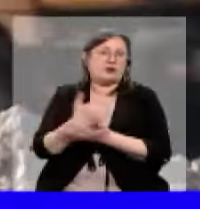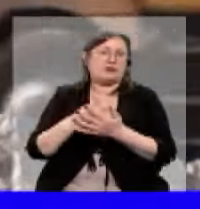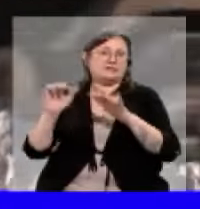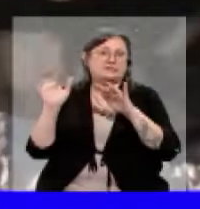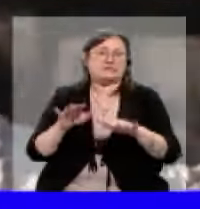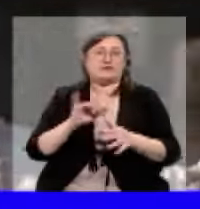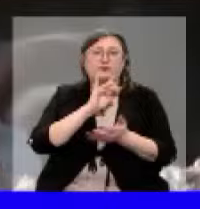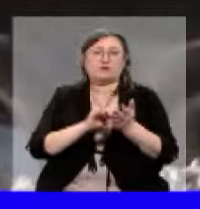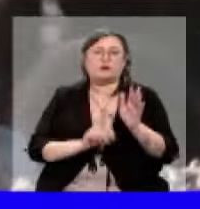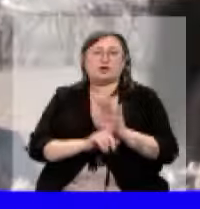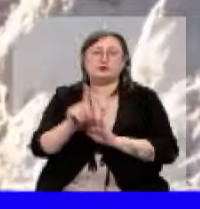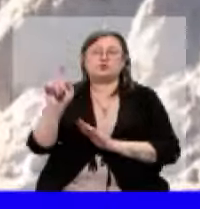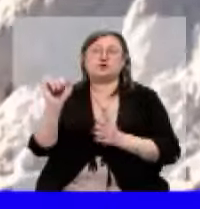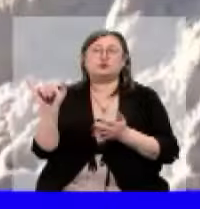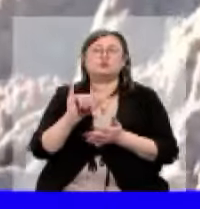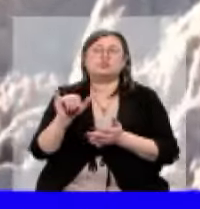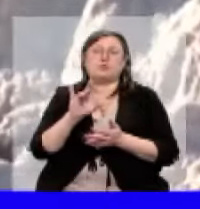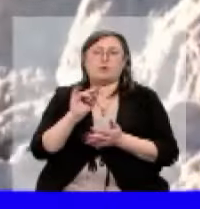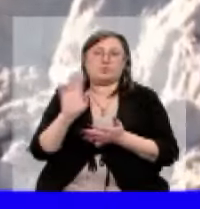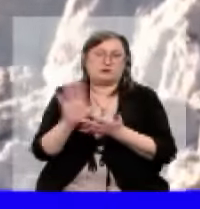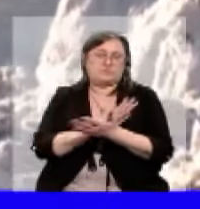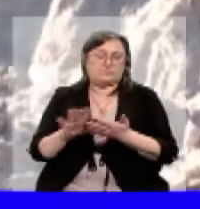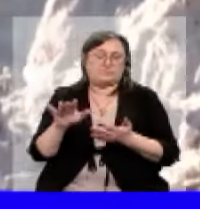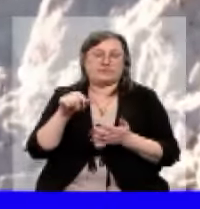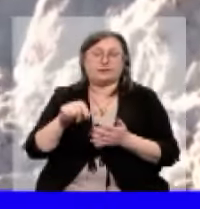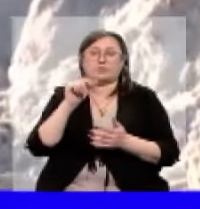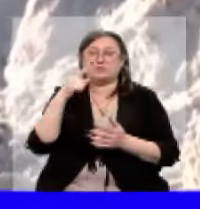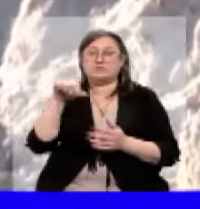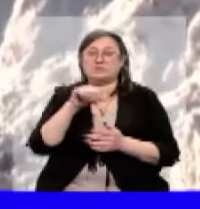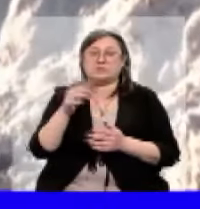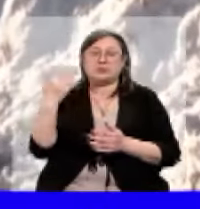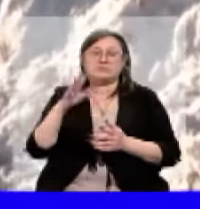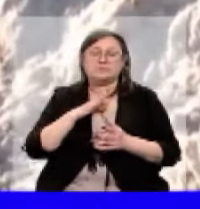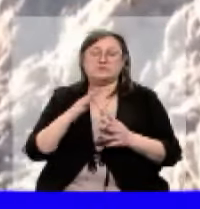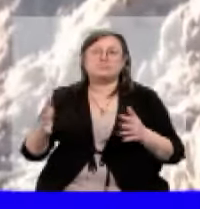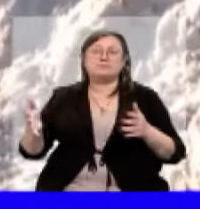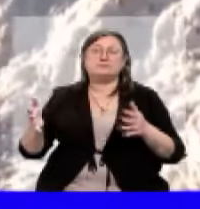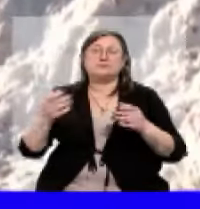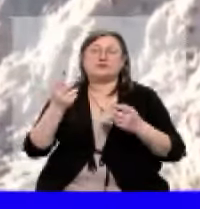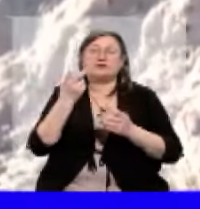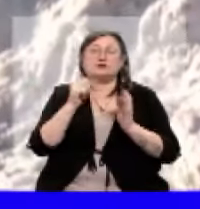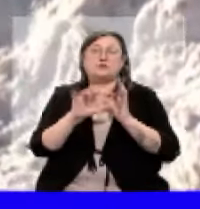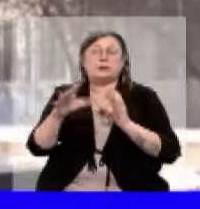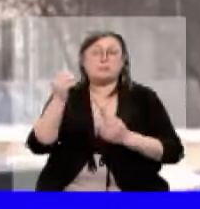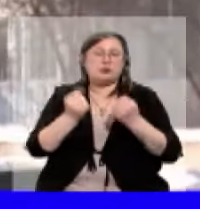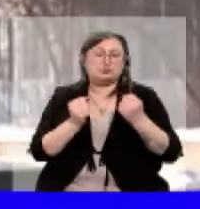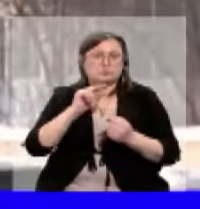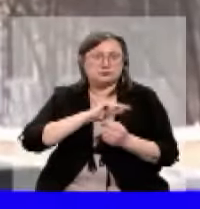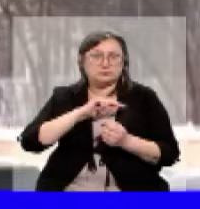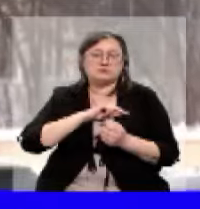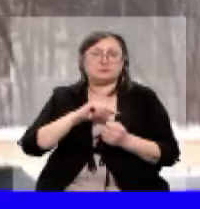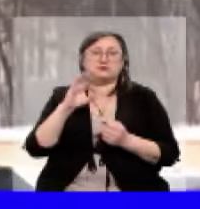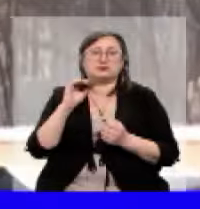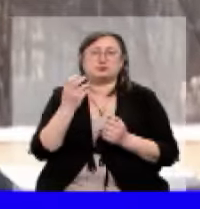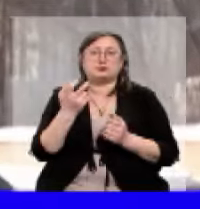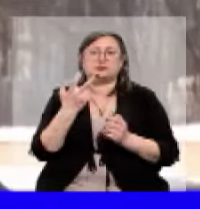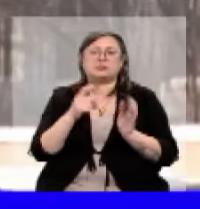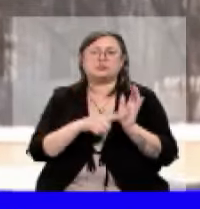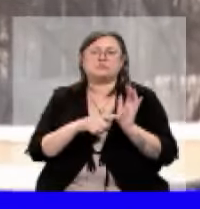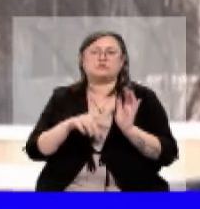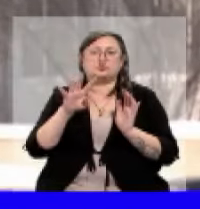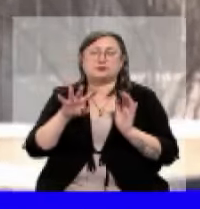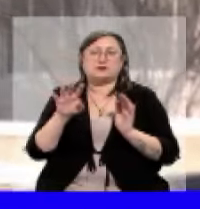түскен. Осы мәселені бір жақты қылу үшін қалада сенбілік жұмыстары қолға алынды. Оған өткен аптада 265 техника